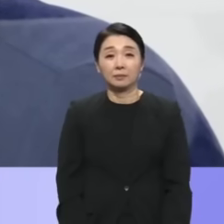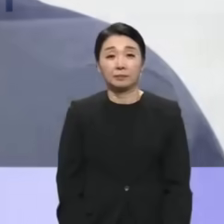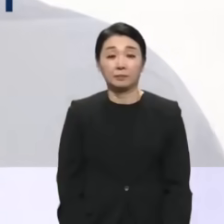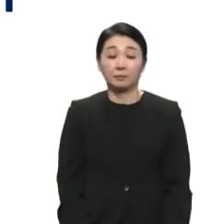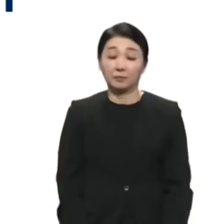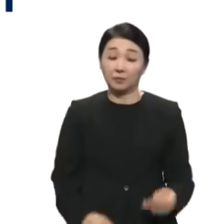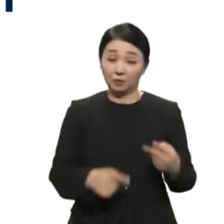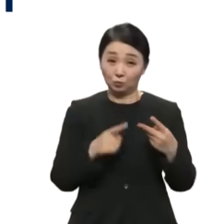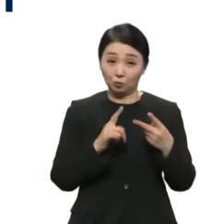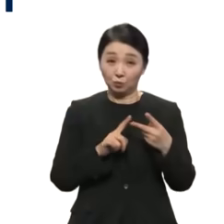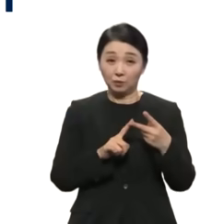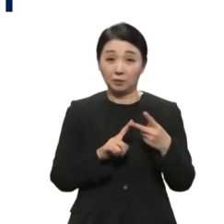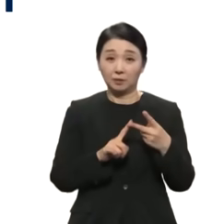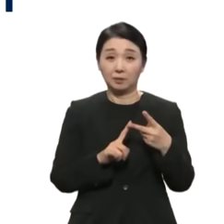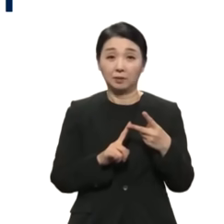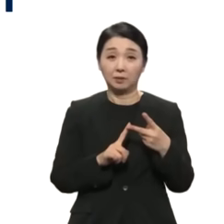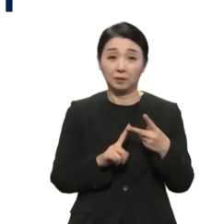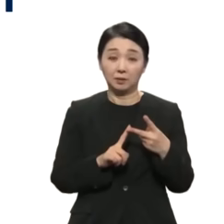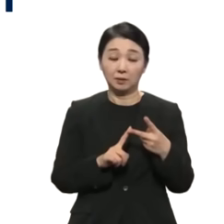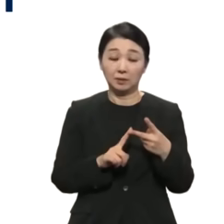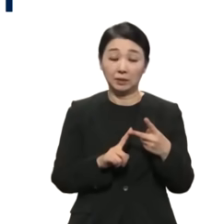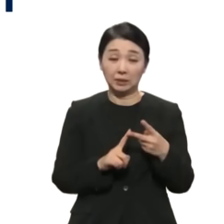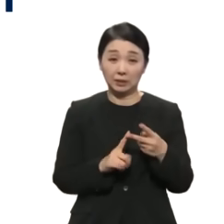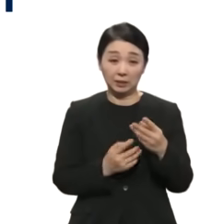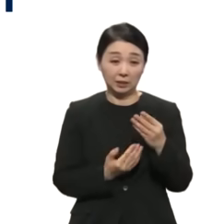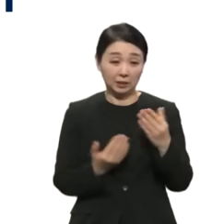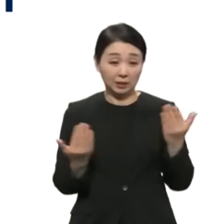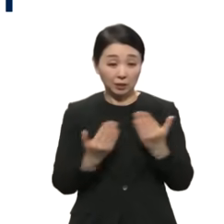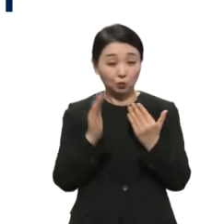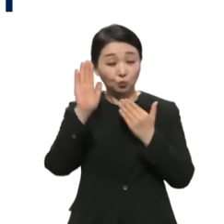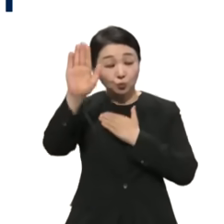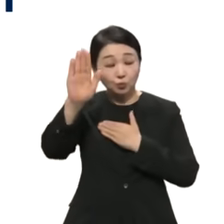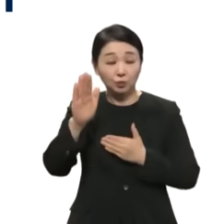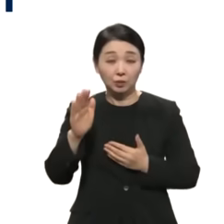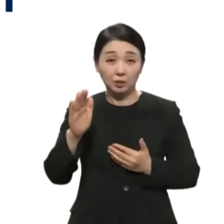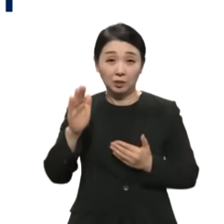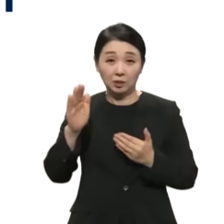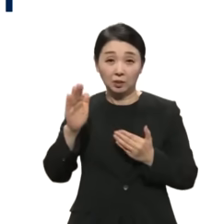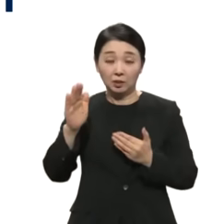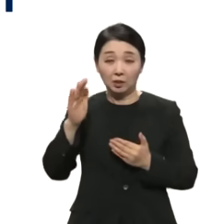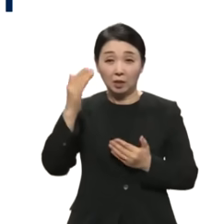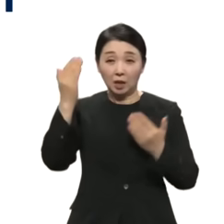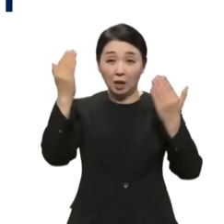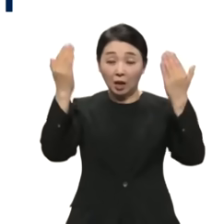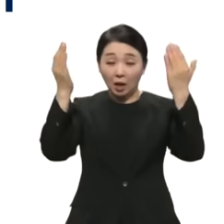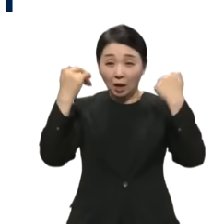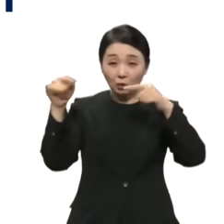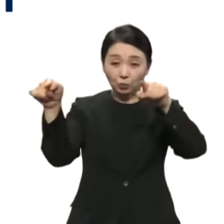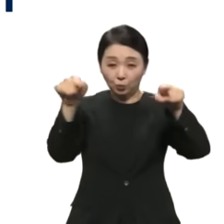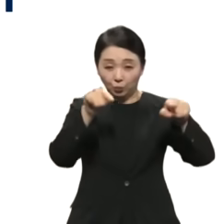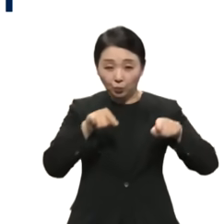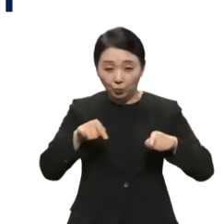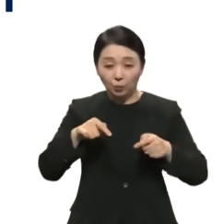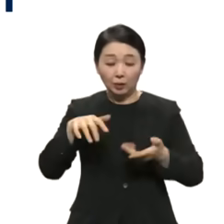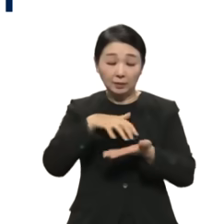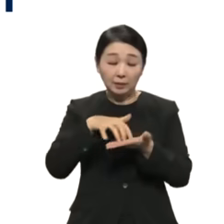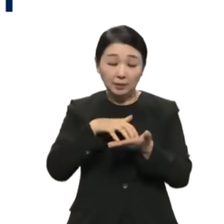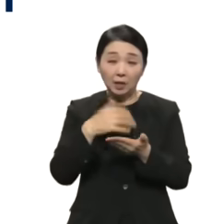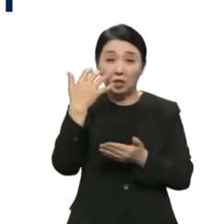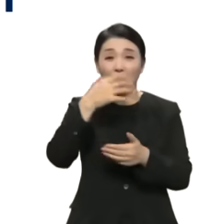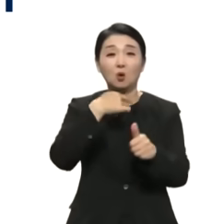두 번째는이 일이 있고 난 다음에 전교생을 대상으로 이제 성교육을 하는 상황이었는데